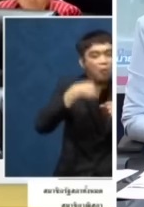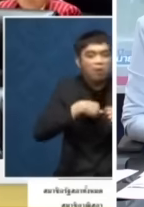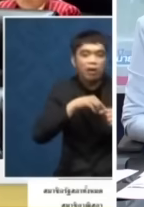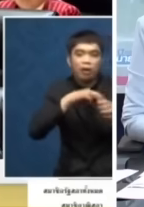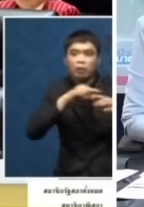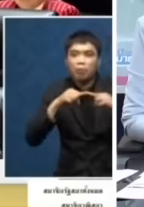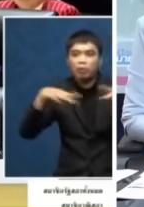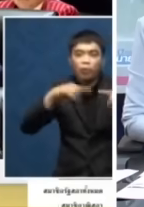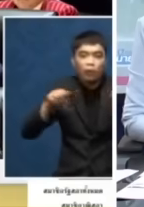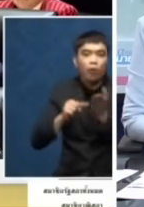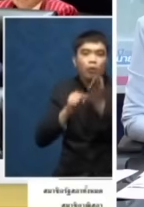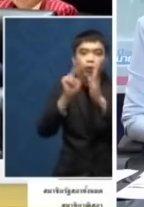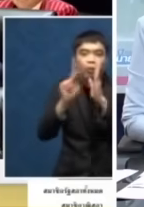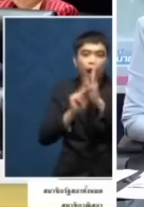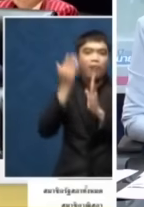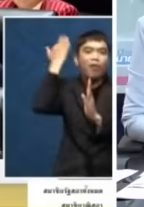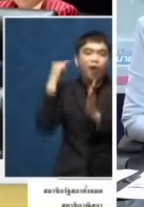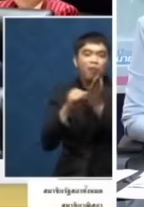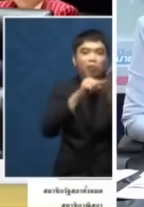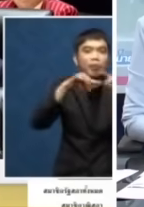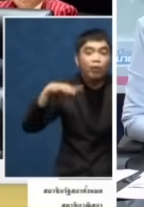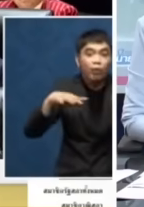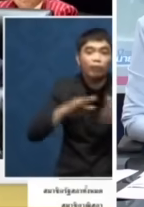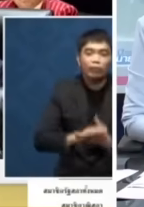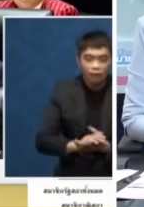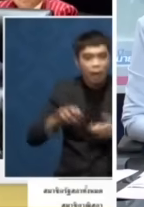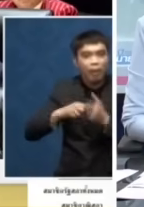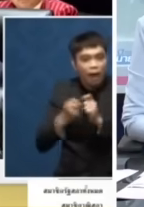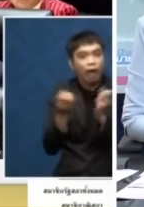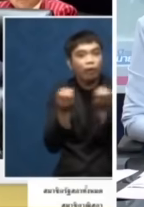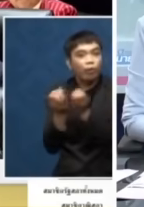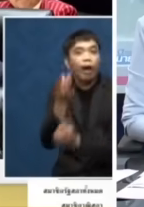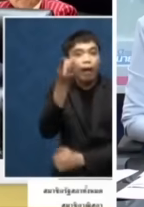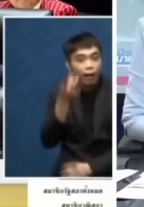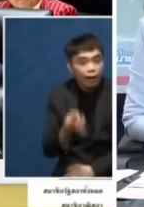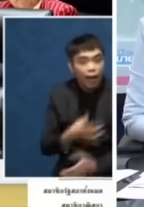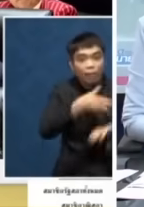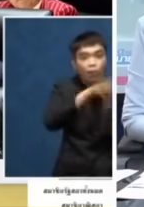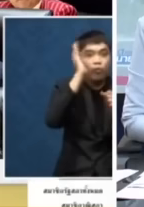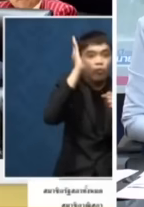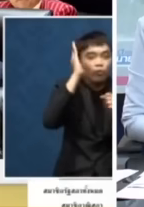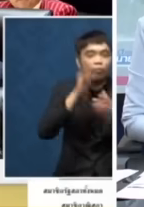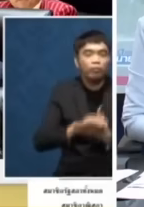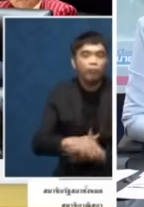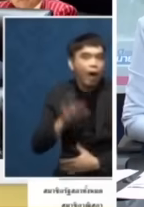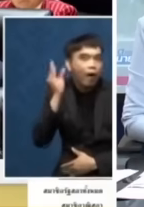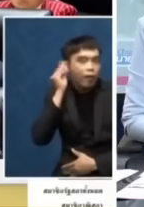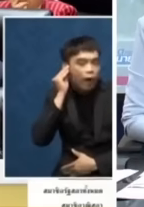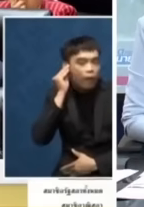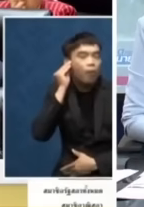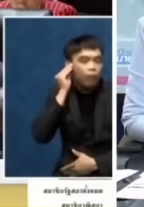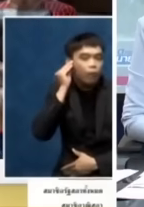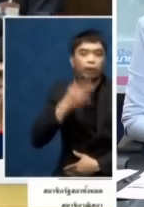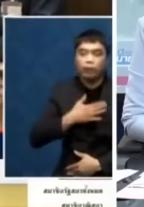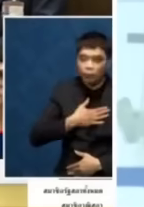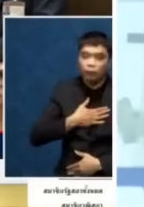ใช้สิทธิในการพาดพิงอีกหลายรอบนะเพราะว่าตามปกติแล้ววันนี้นะจะมีการอภิปรายกันเนี่ย6ชั่วโมงใช่มั้ยฮะสว2แล้วก็ส